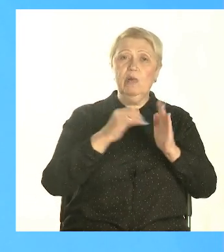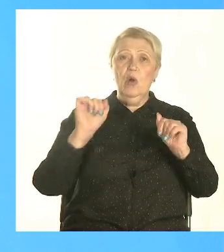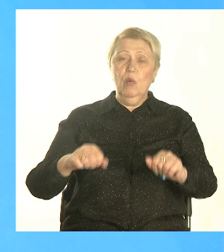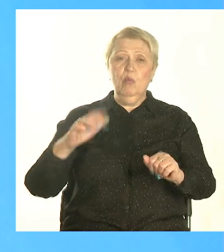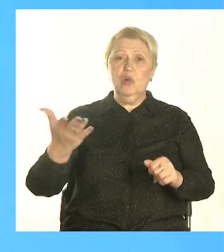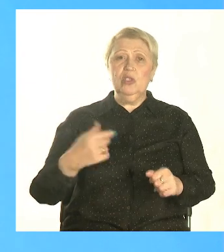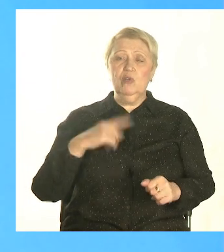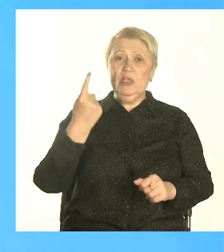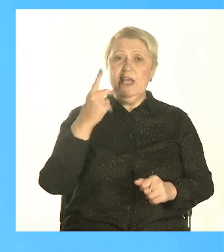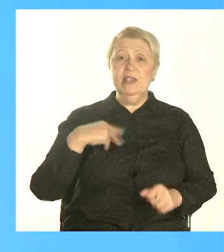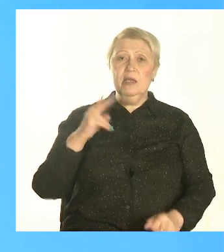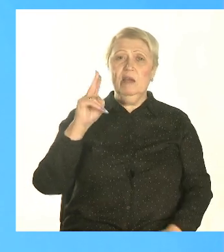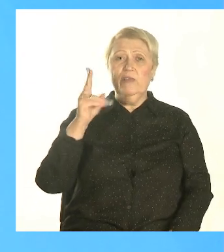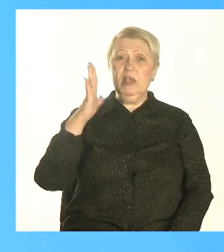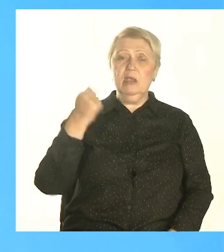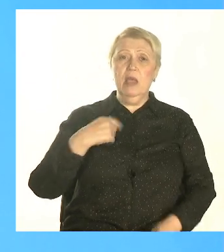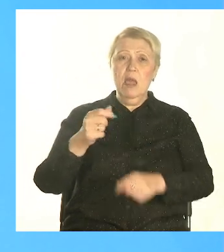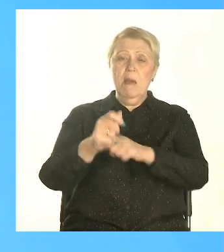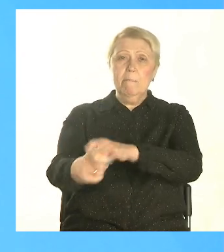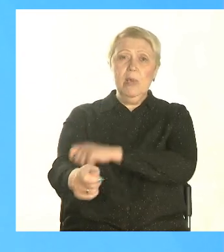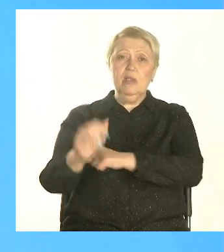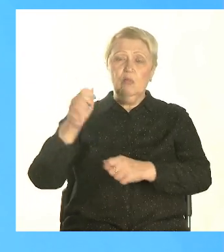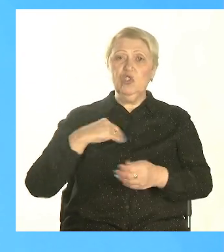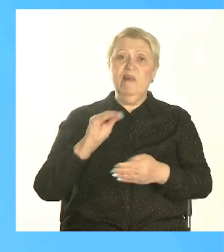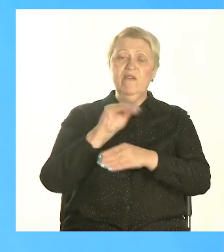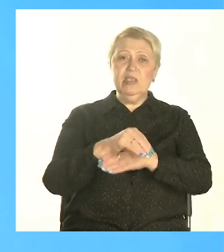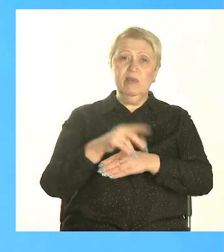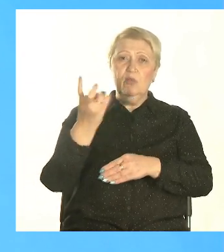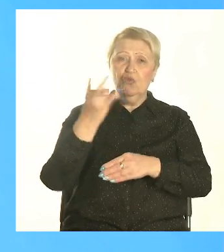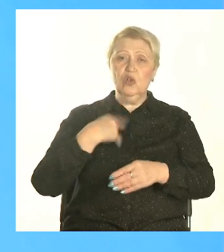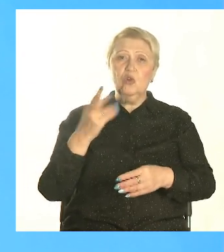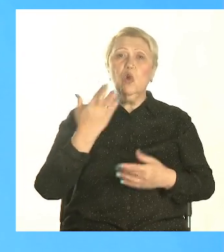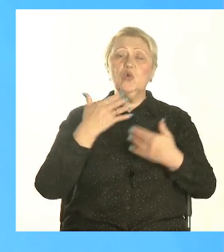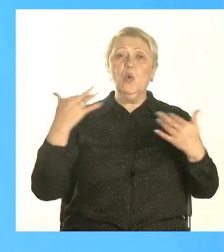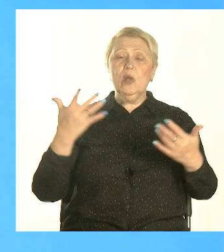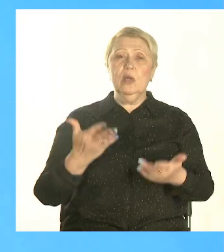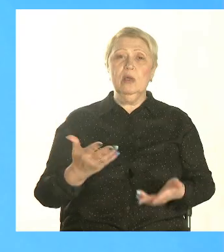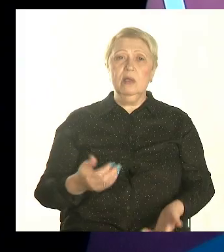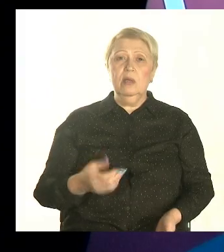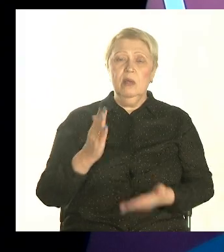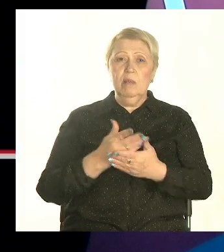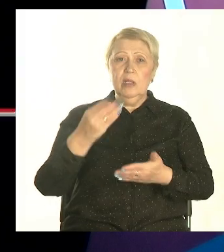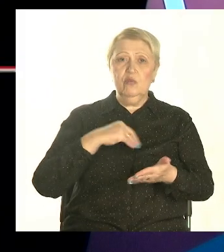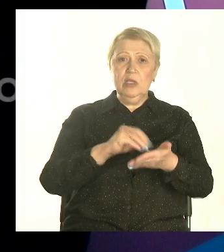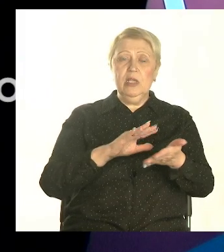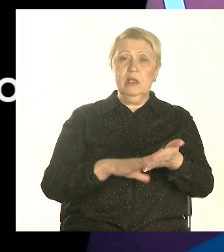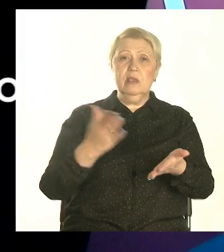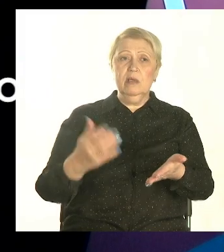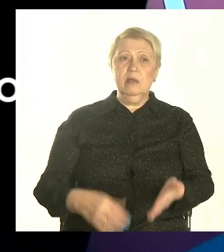квадратные метры. Для того, чтобы выставлять на квадратные метры, необходимо, чтобы было количество понятно хотя бы данные о